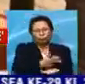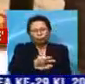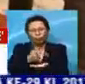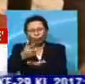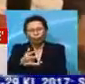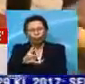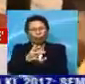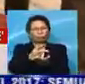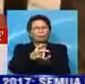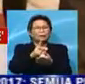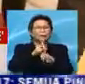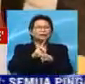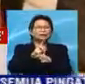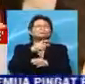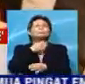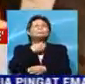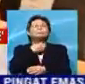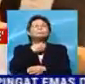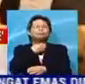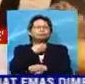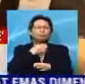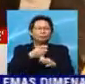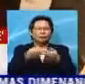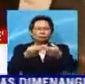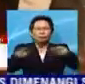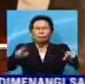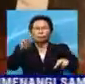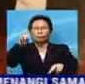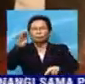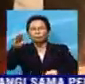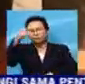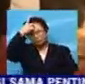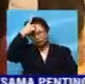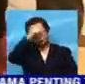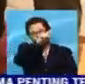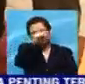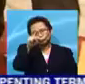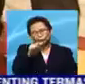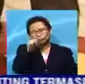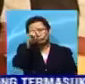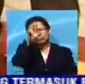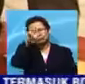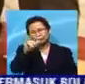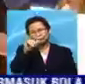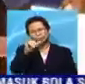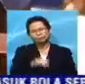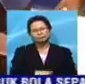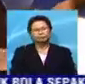Bersepadu di Kampar Perak yang disempurnakan Menteri Besar Datuk Seri Dr. Zamri Abdul Kadir.